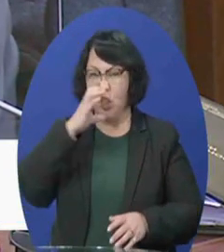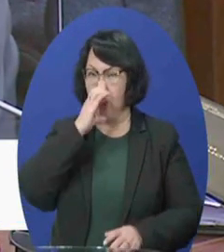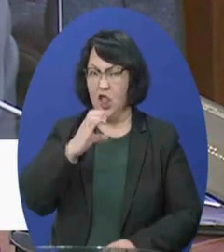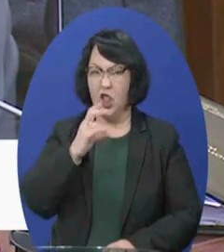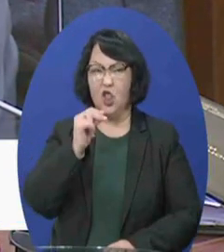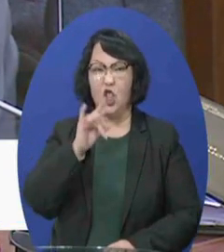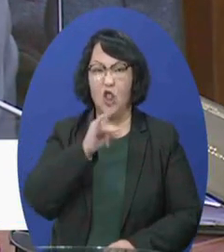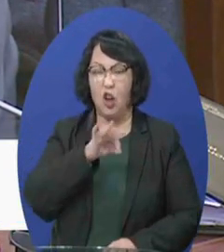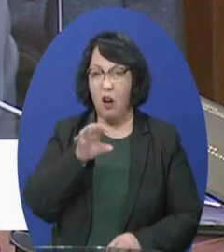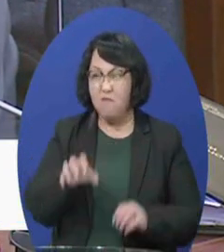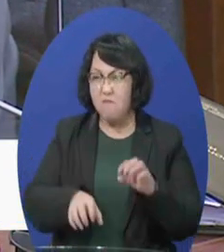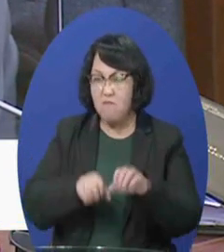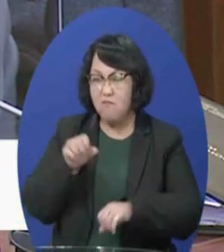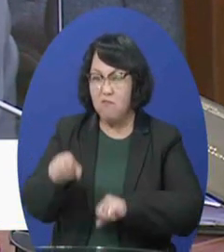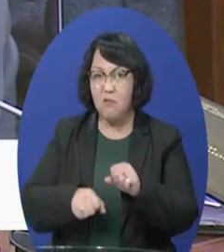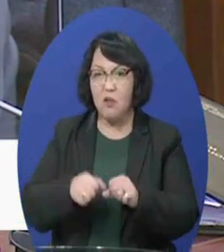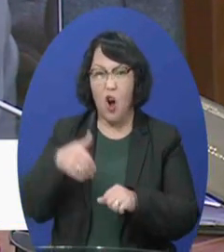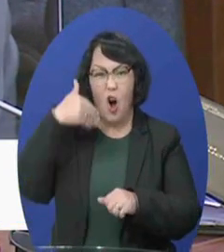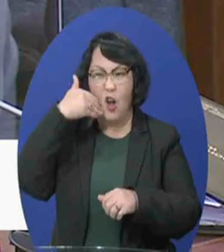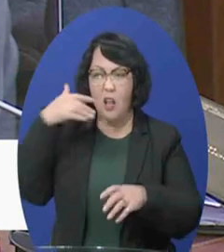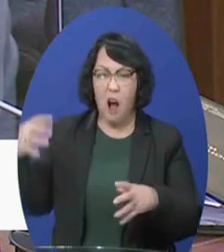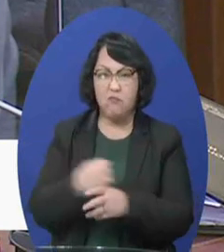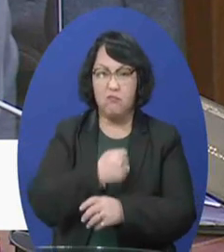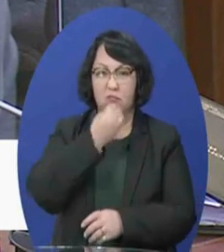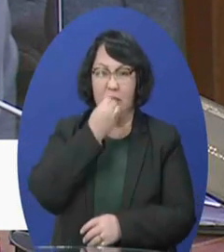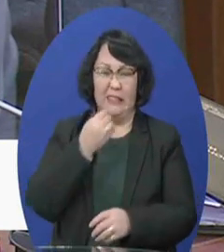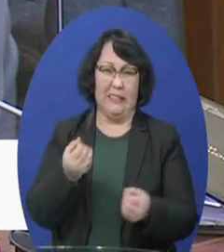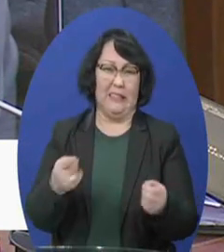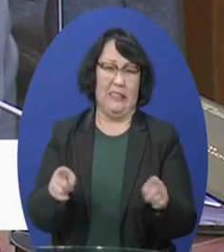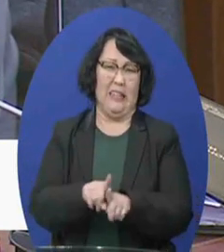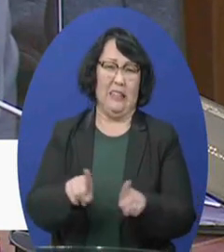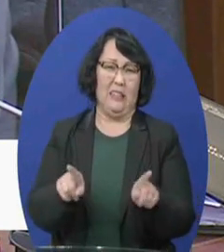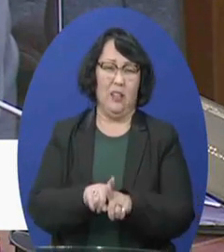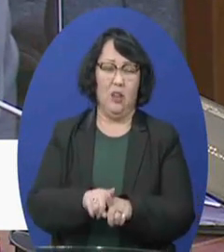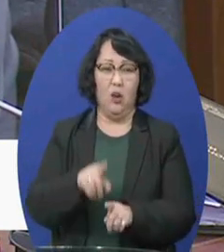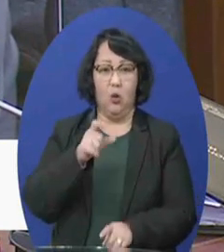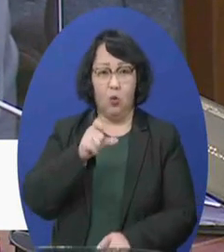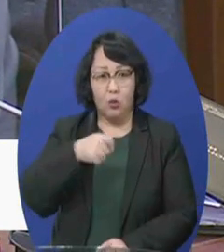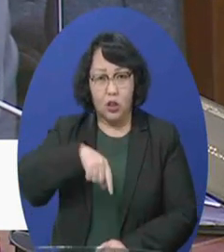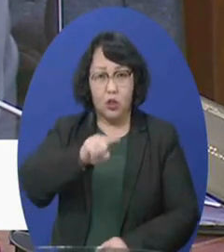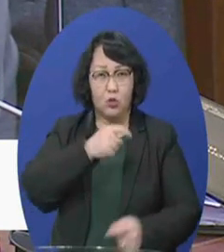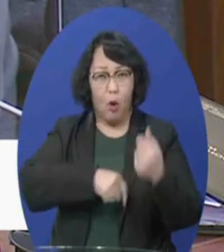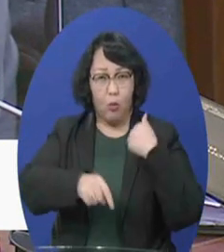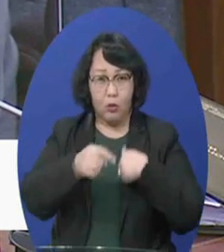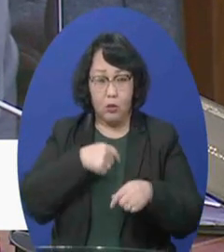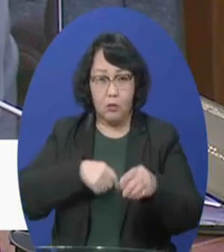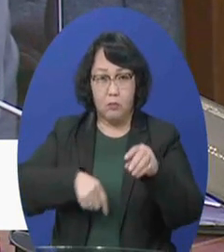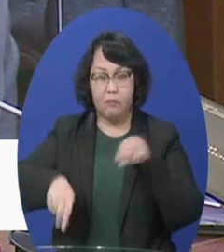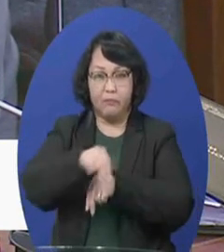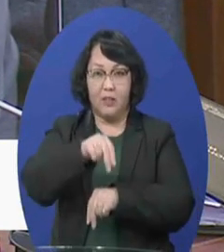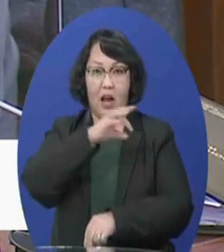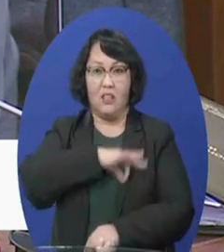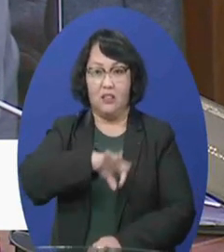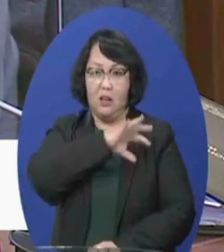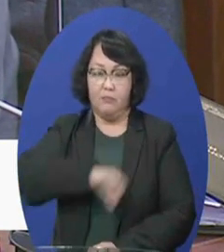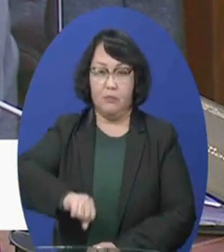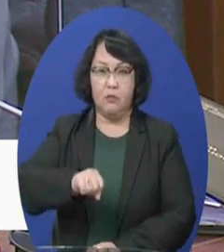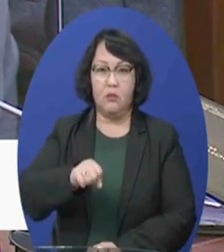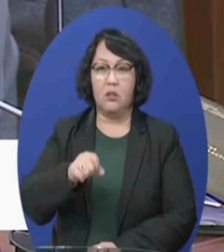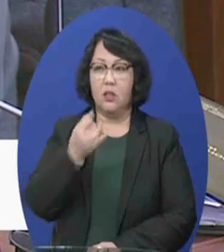Нөгөө зуднаар чон садна гэж ярьдаг. Бусдын зовлон ашиг ханзаа болгосон, ашиг ханзаа болгож байгаа хүмүүсийг бид нар монголчууд бид нар үзэн